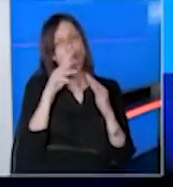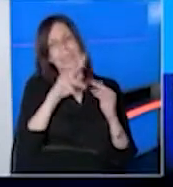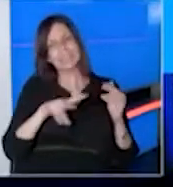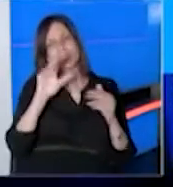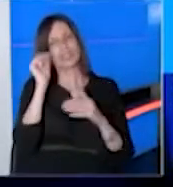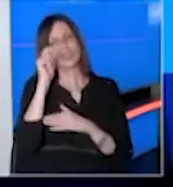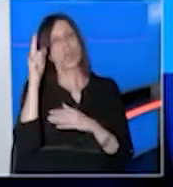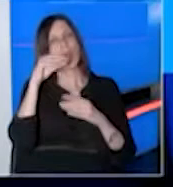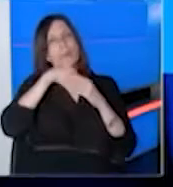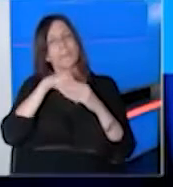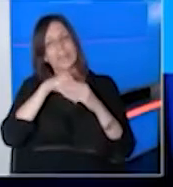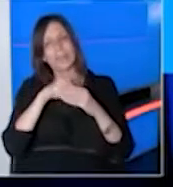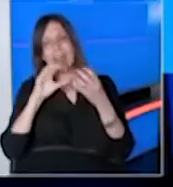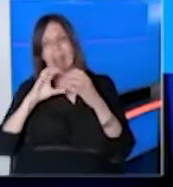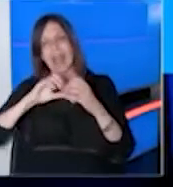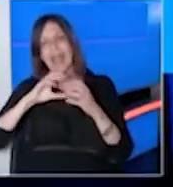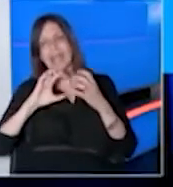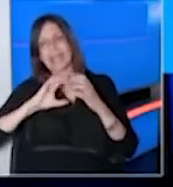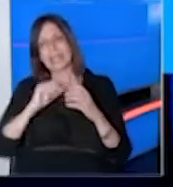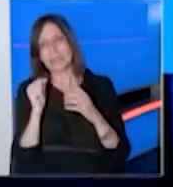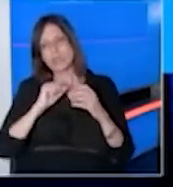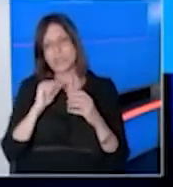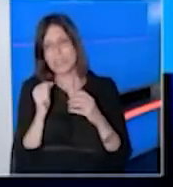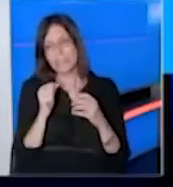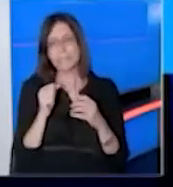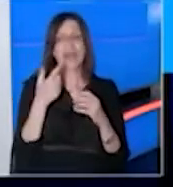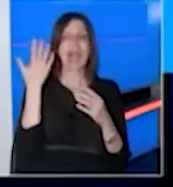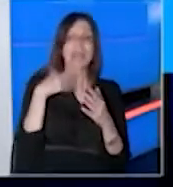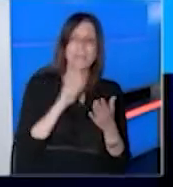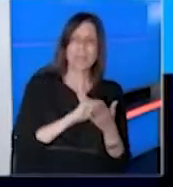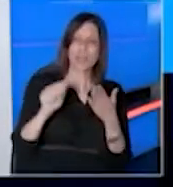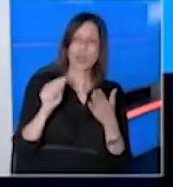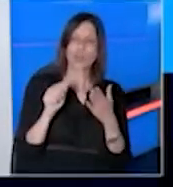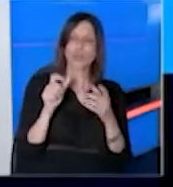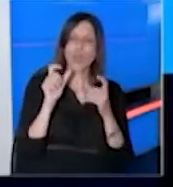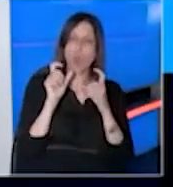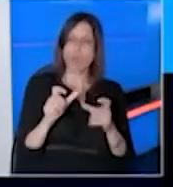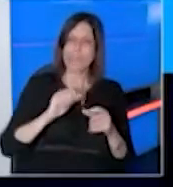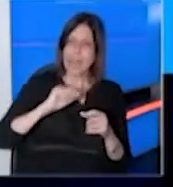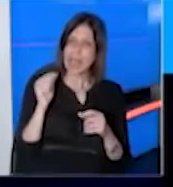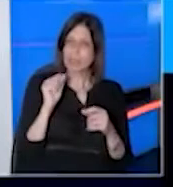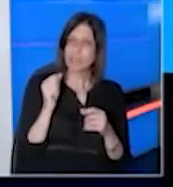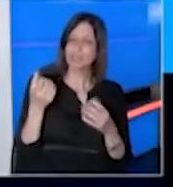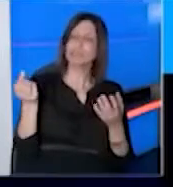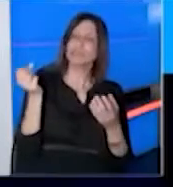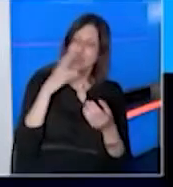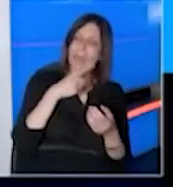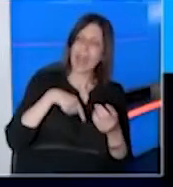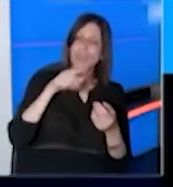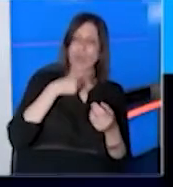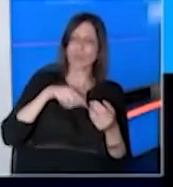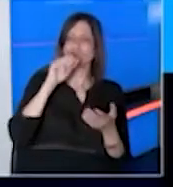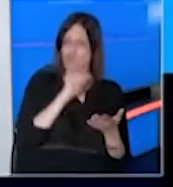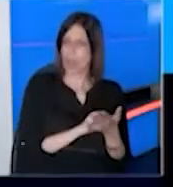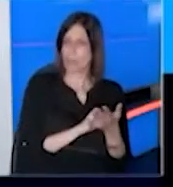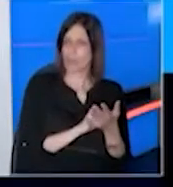זה לא רק פנים על הקיבוצים. כי כשהיו מחיקות חובות לקיבוצים, זה בא עלינו. גם במענית. אנחנו כולנו שילמנו. אז אני